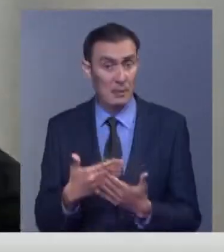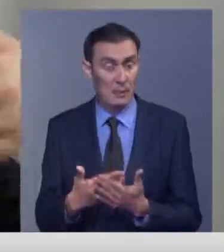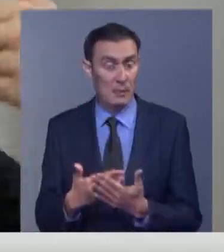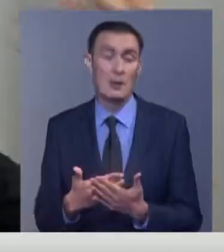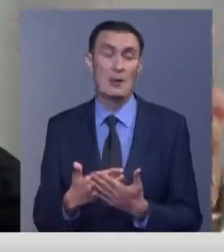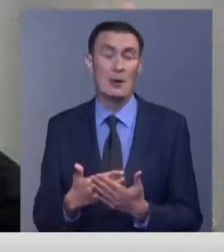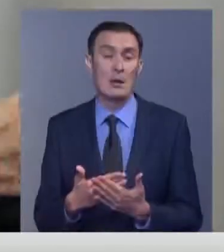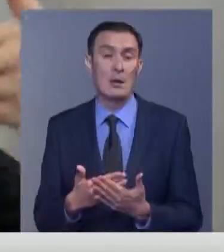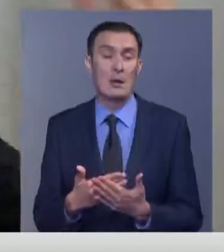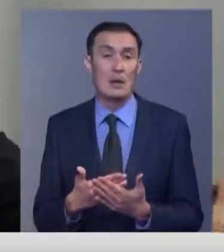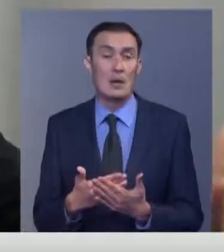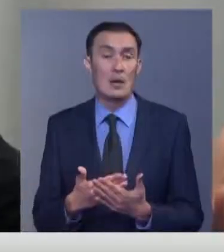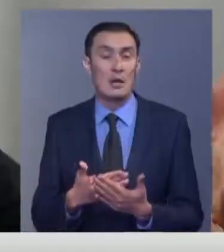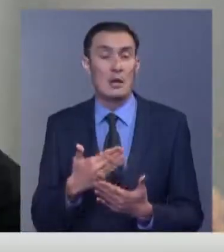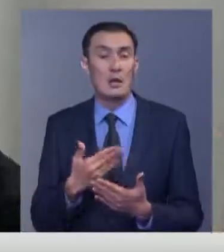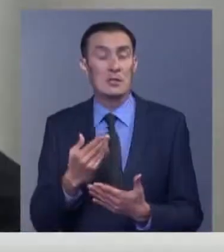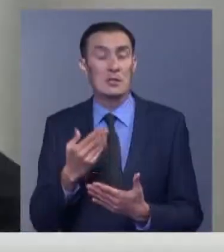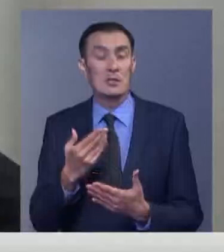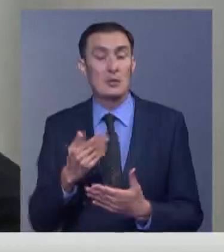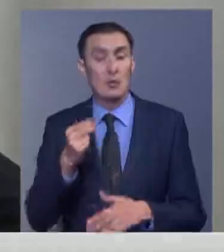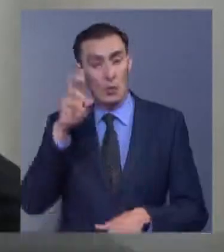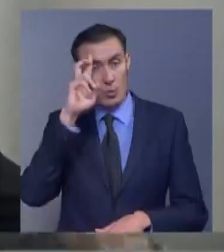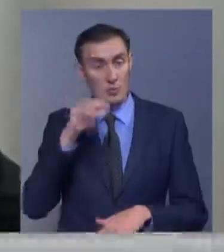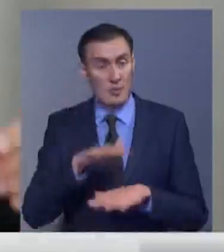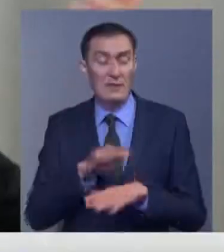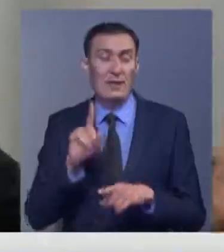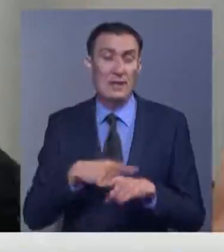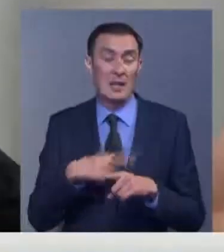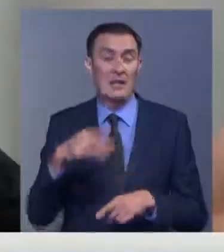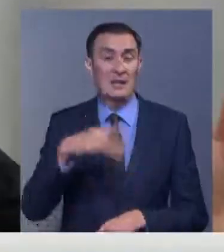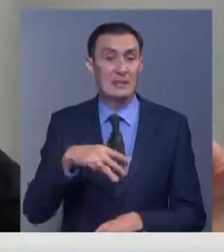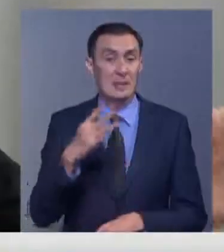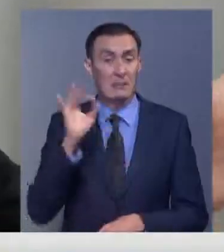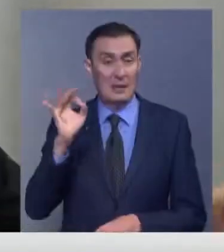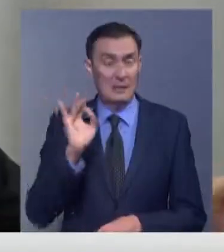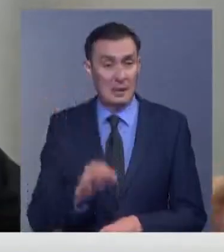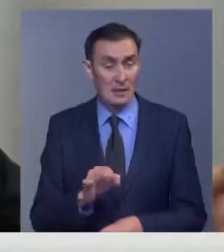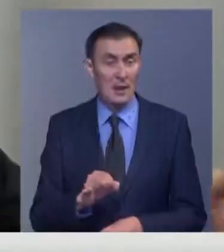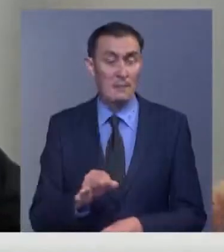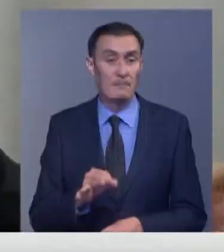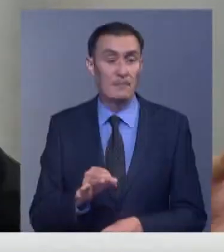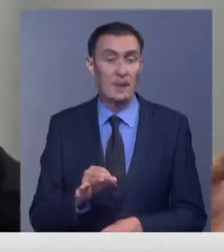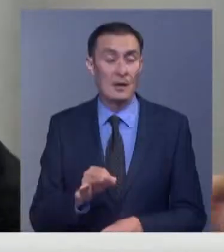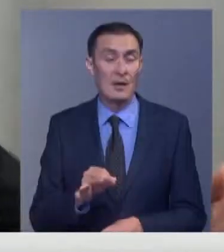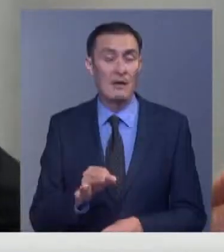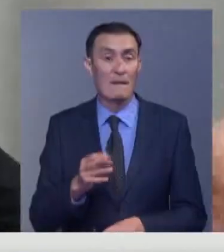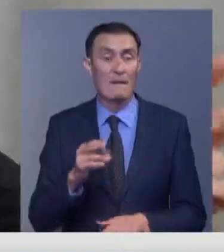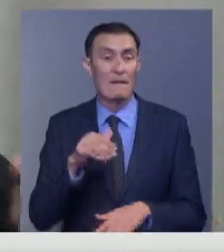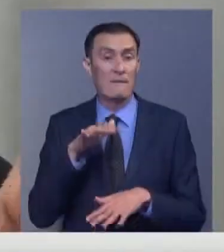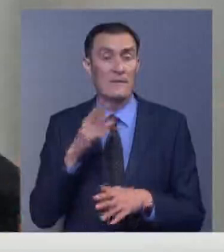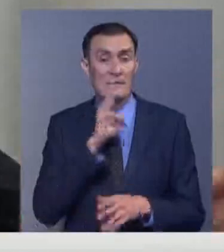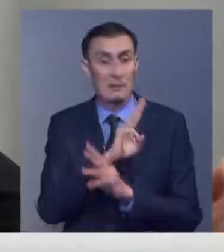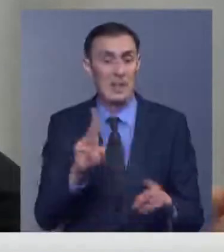типа посредством гранта или 33% фонда зарплаты